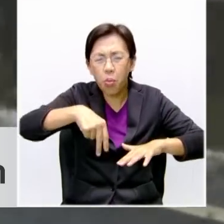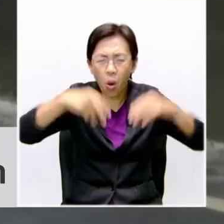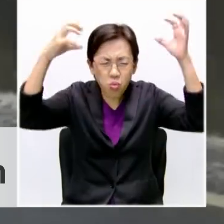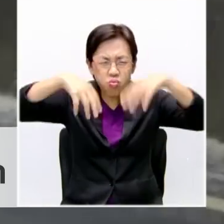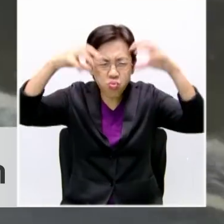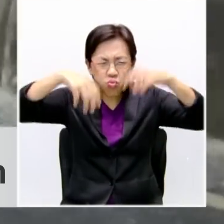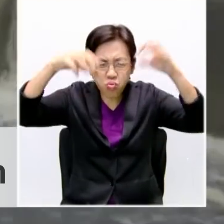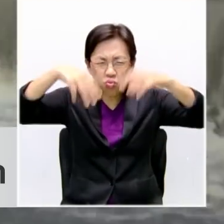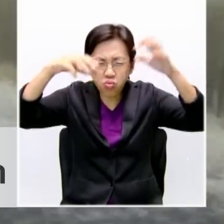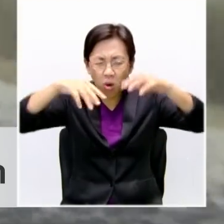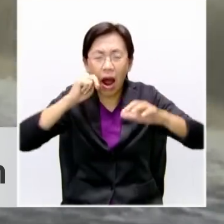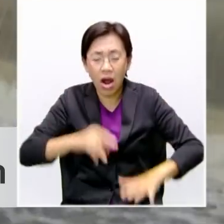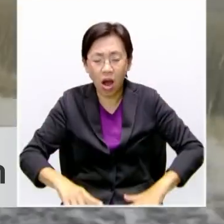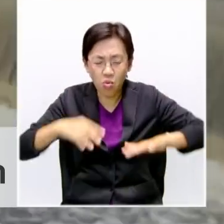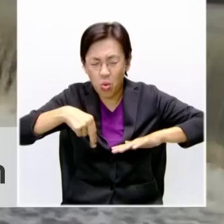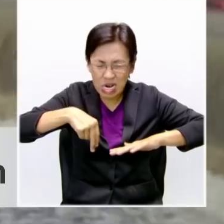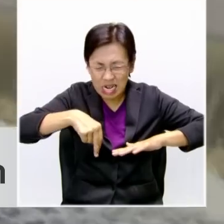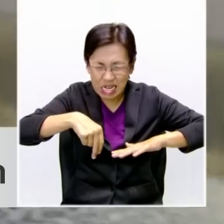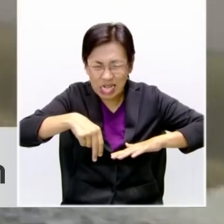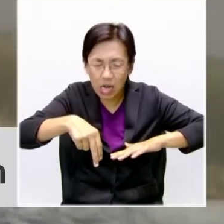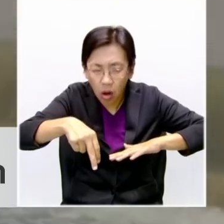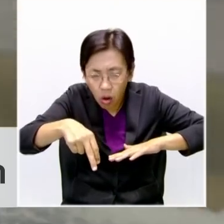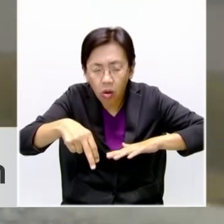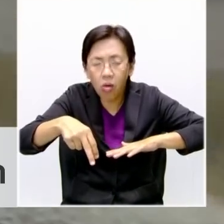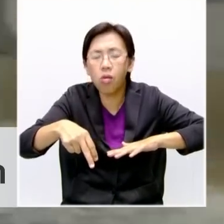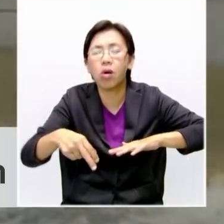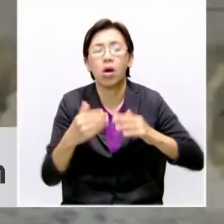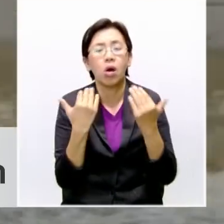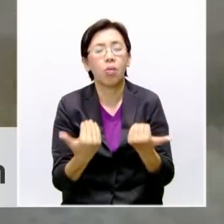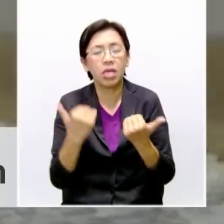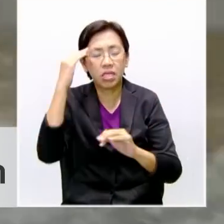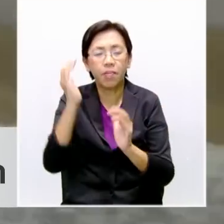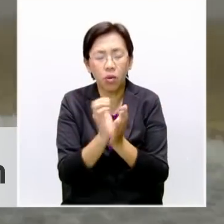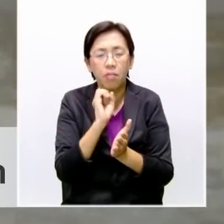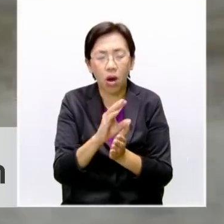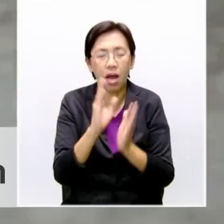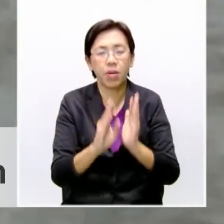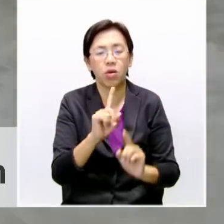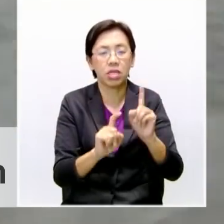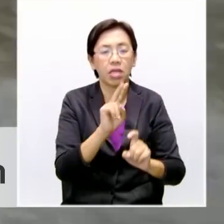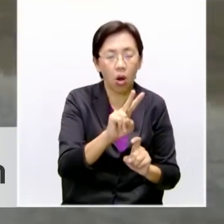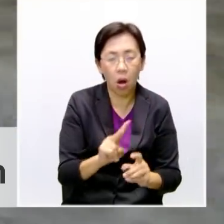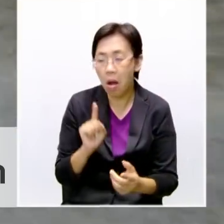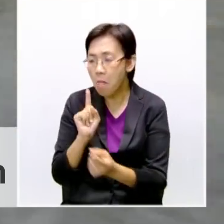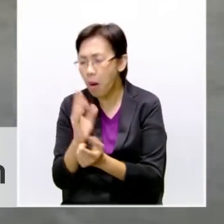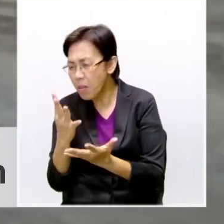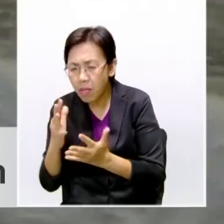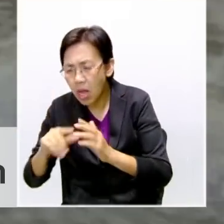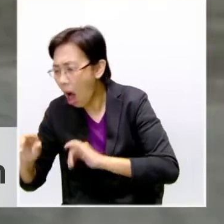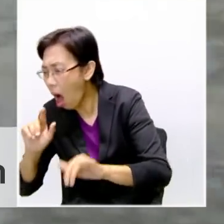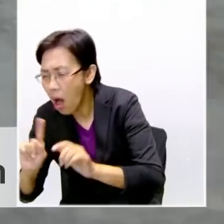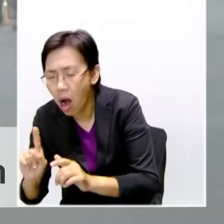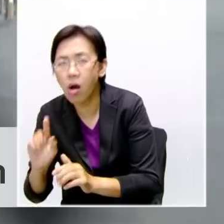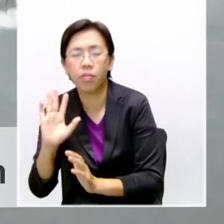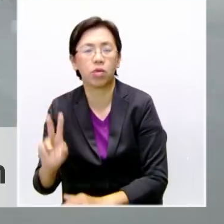กหนักตำรวจนิวซีแลนด์รายงานล่าสุดในวันนี้นะคะมีผู้เสียชีวิต2คนสูญหายอีก2คนหลังจาก